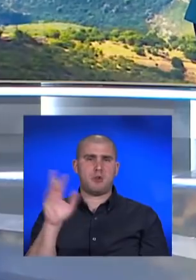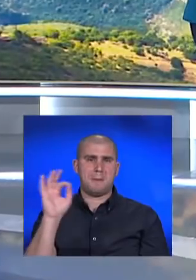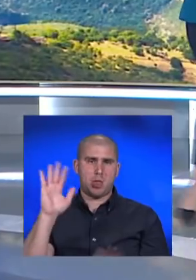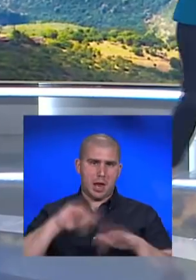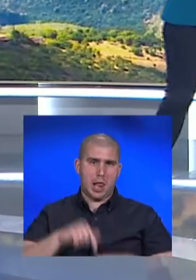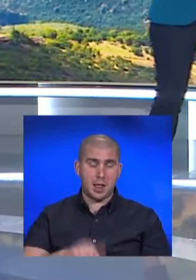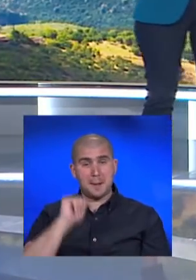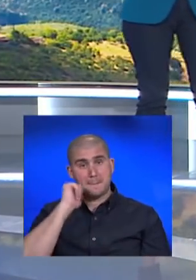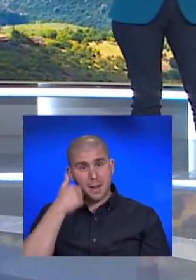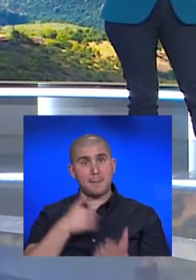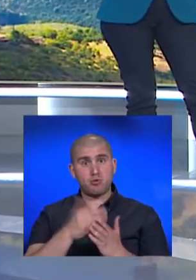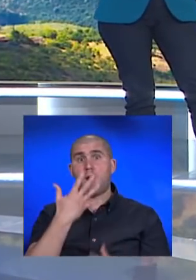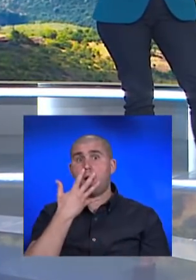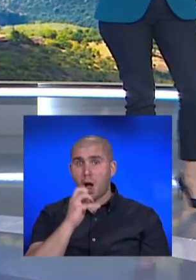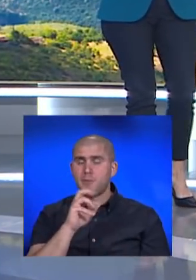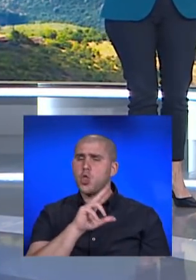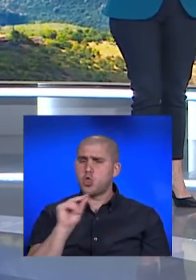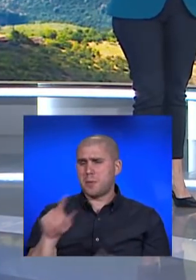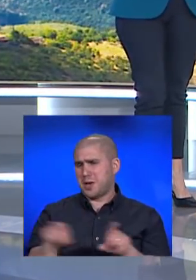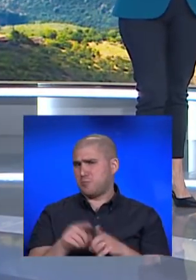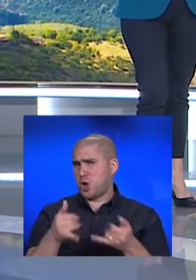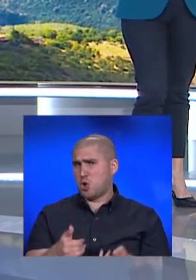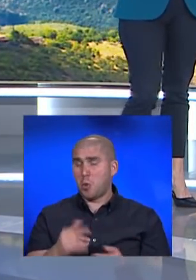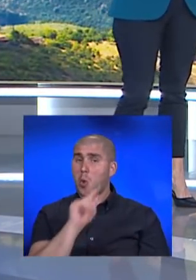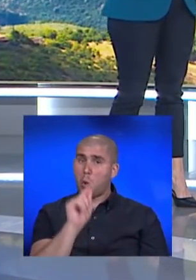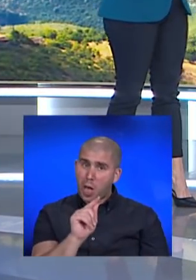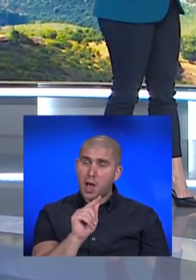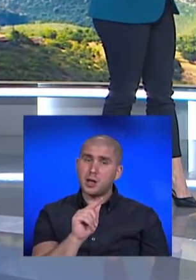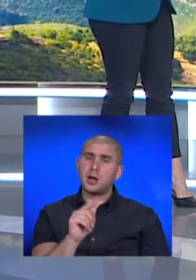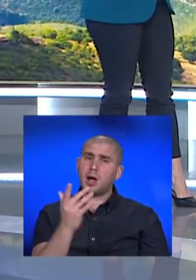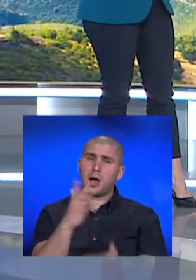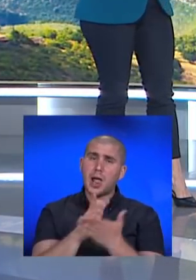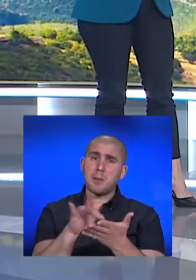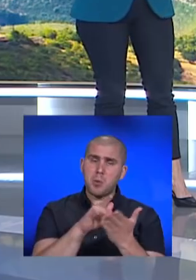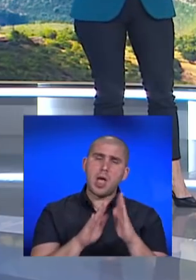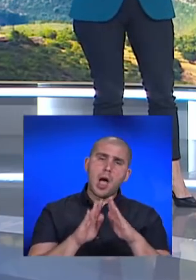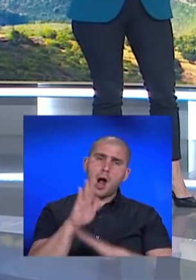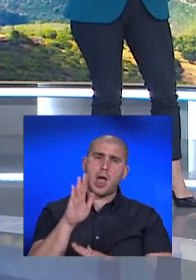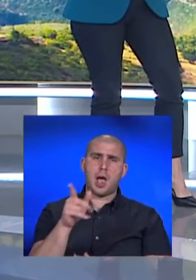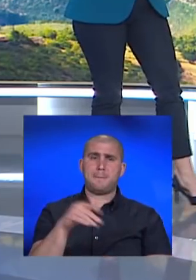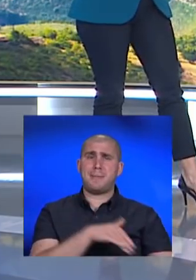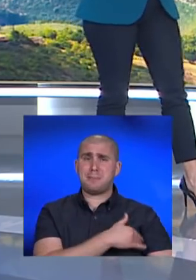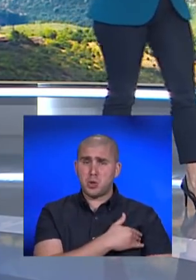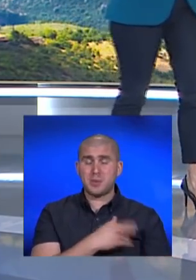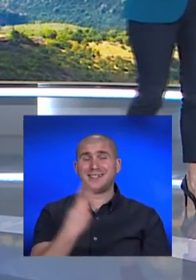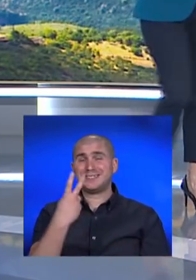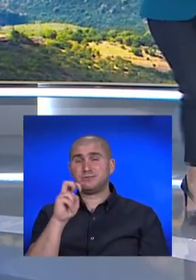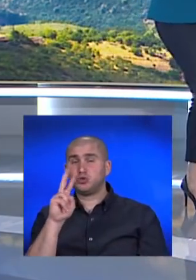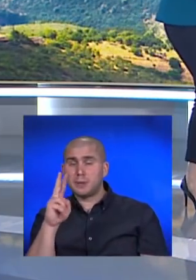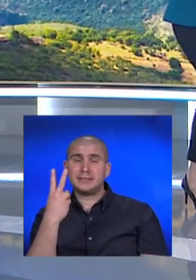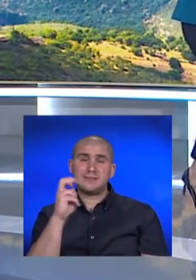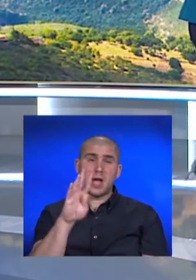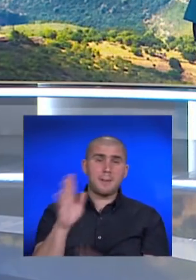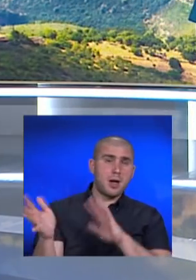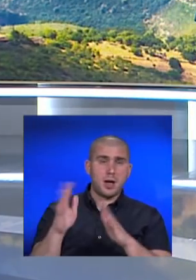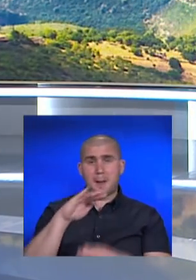להיות חם, מאוד דומה למה שהיה לנו היום, אולי בכמה מקומות עלייה מאוד קלה בטמפרטורות, 22-24 מעלות בערים,